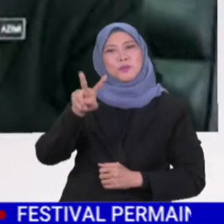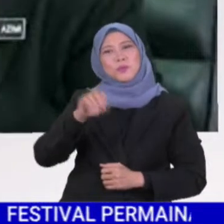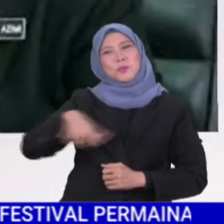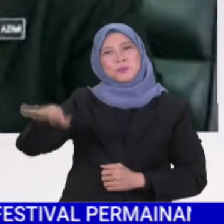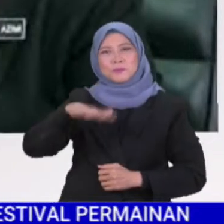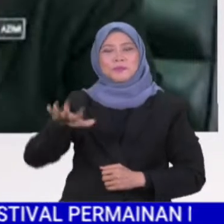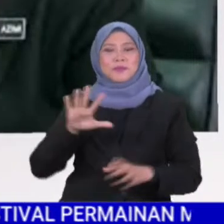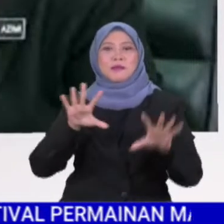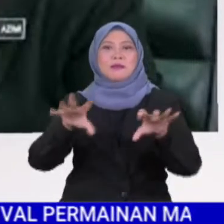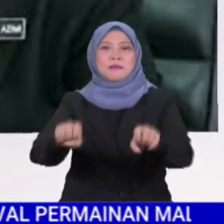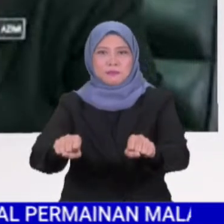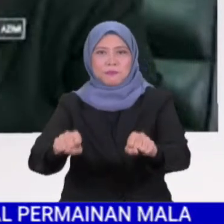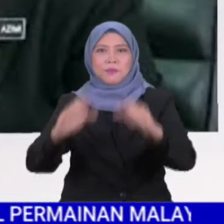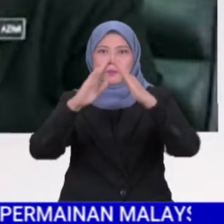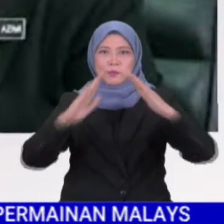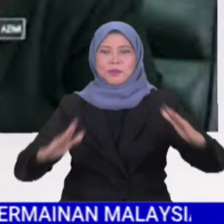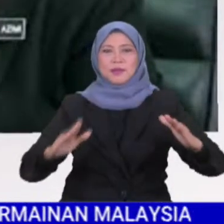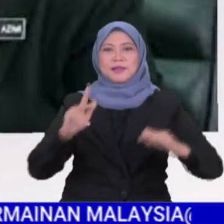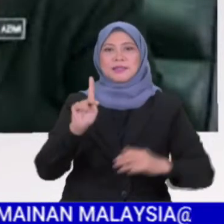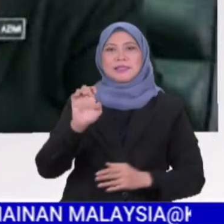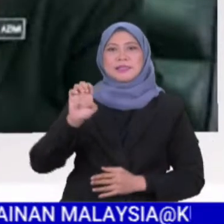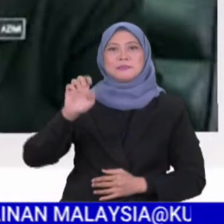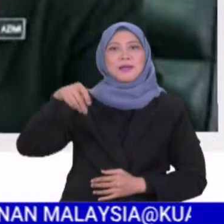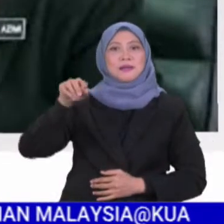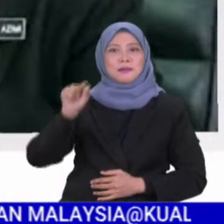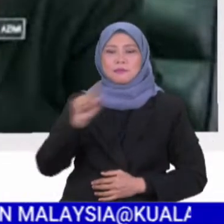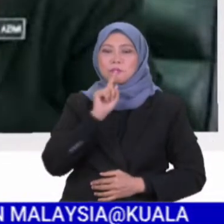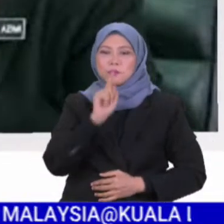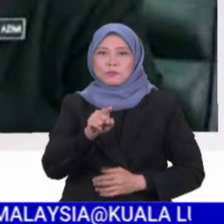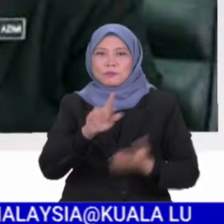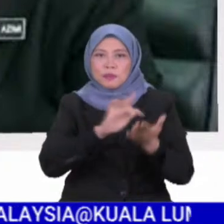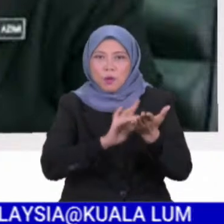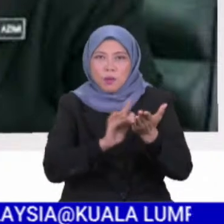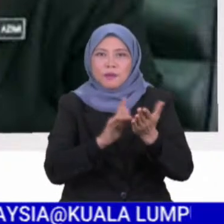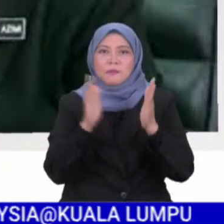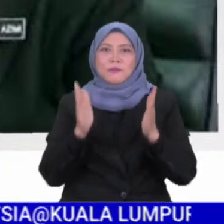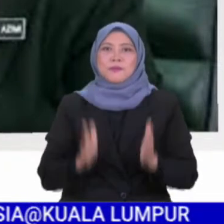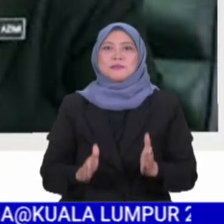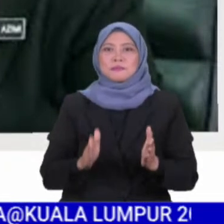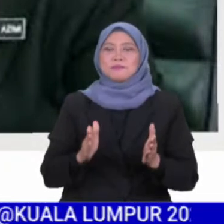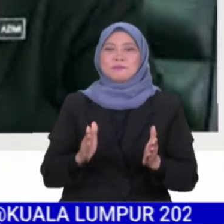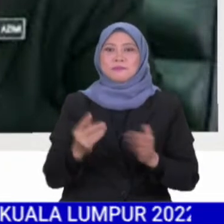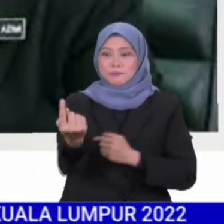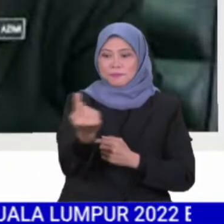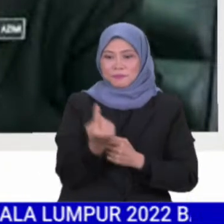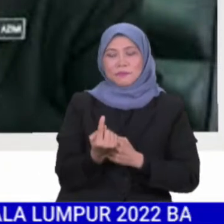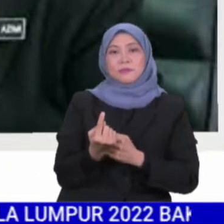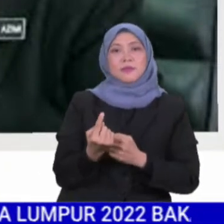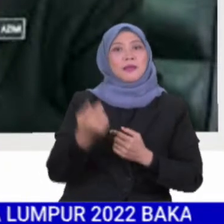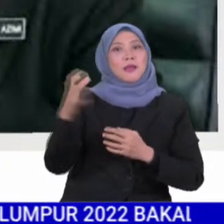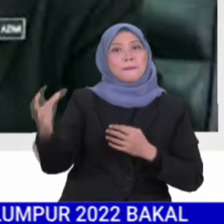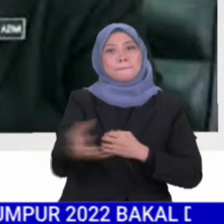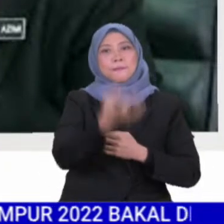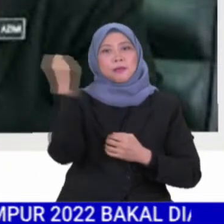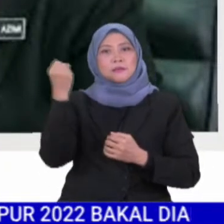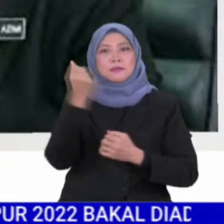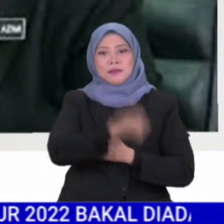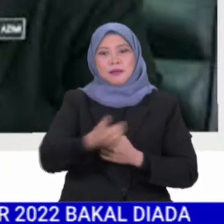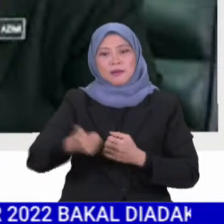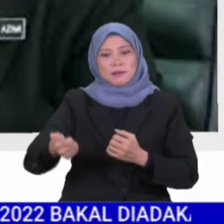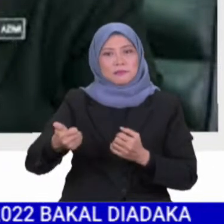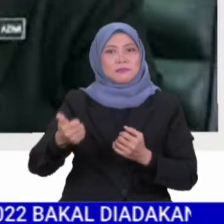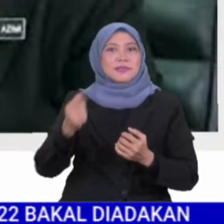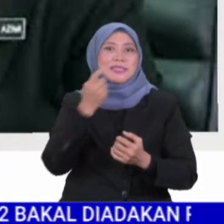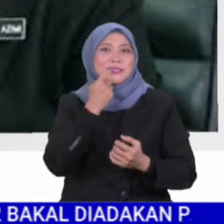di sebuah rumah di Kempadang ketika merawat salah seorang pelanggan. Turut dirampas beberapa peralatan disyaki